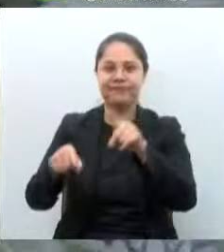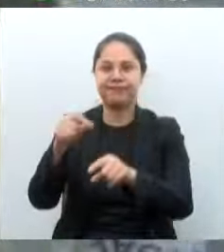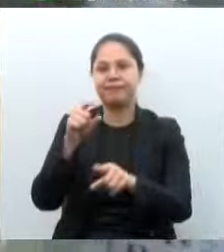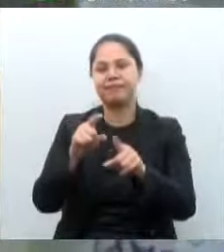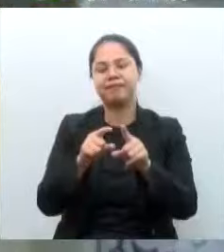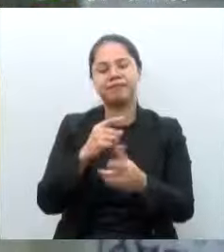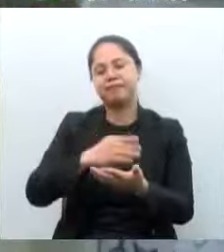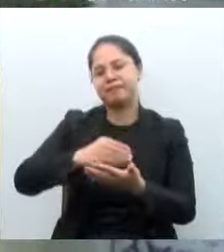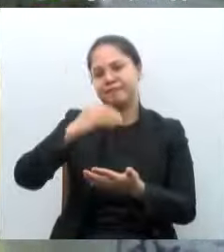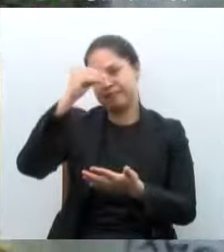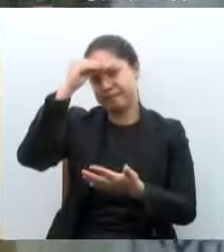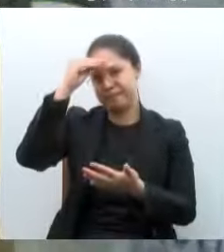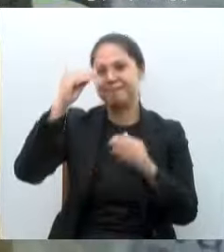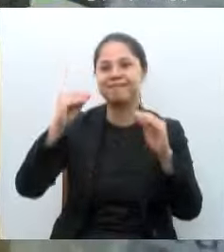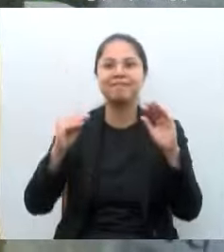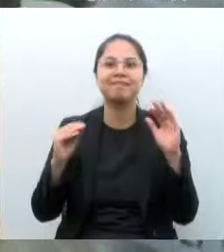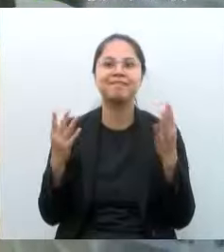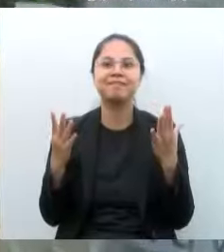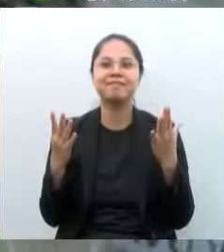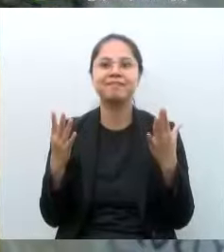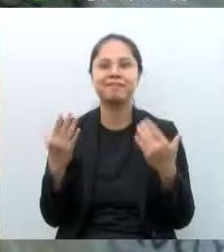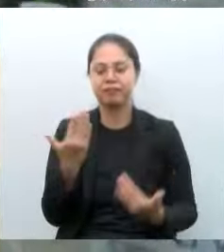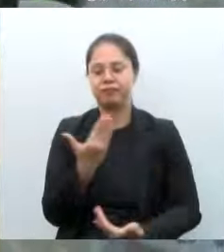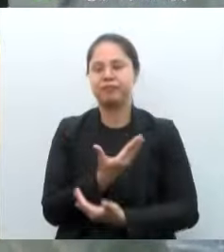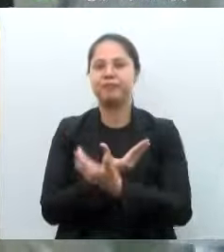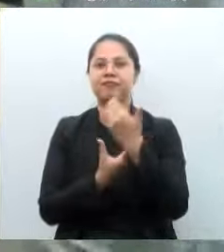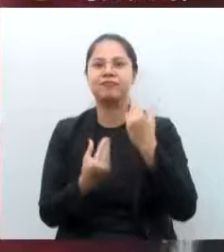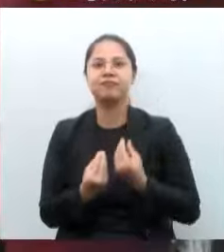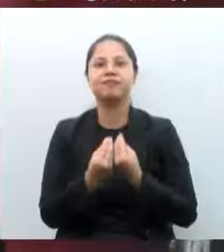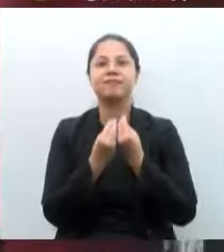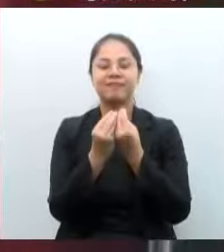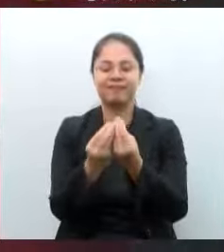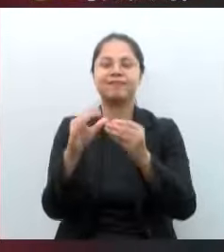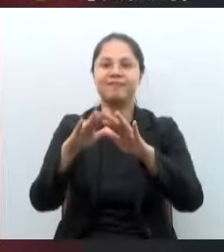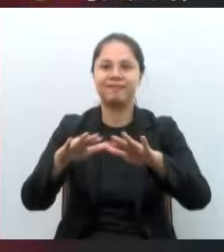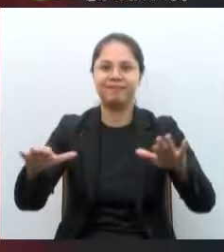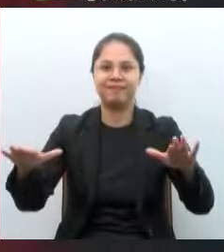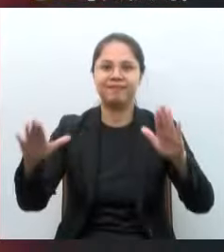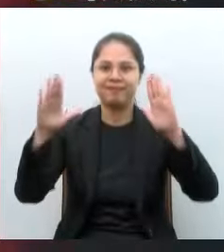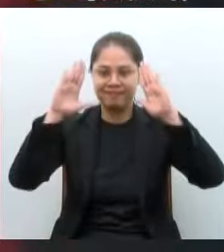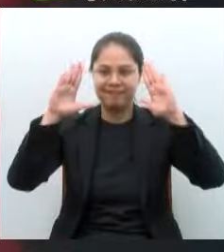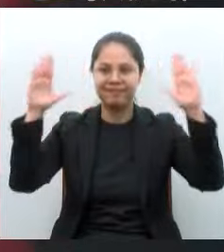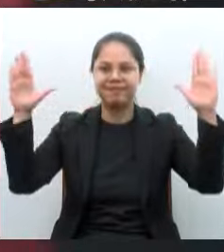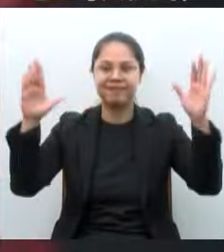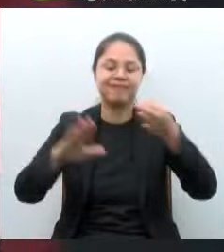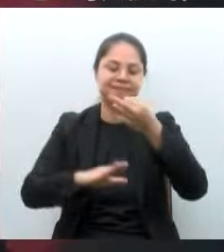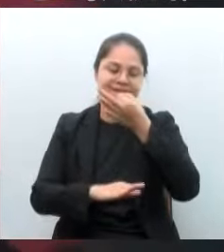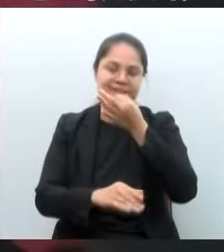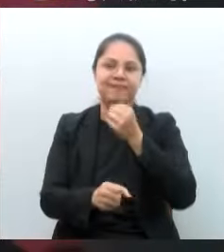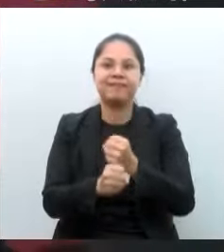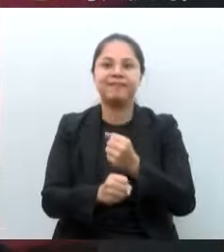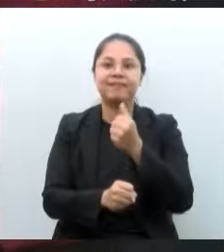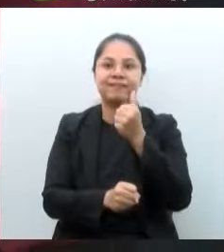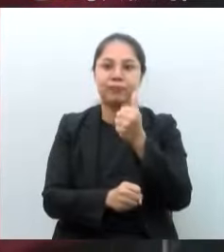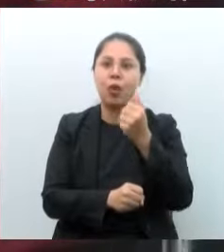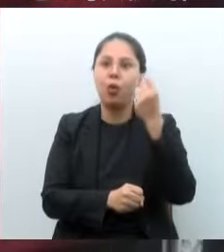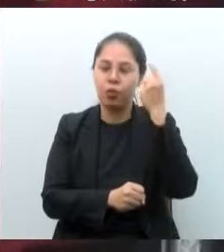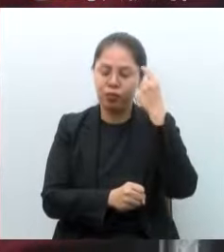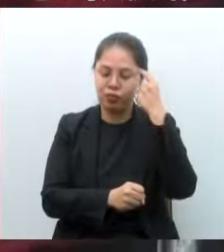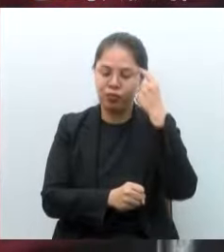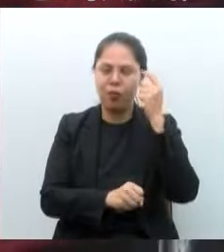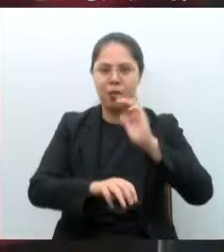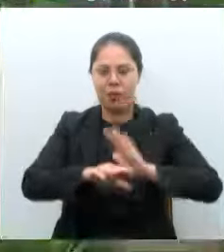ต่อโรงเรียนก็มองว่าถือเป็นโอกาสที่เราจะได้ให้นักเรียนมีทักษะมีประสบการณ์ในเรื่องของอาชีพจะได้รู้จักตนเองว่าตั